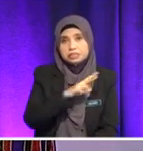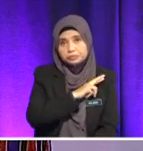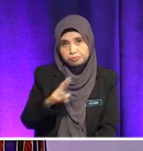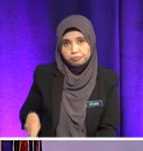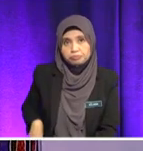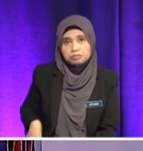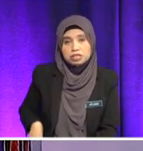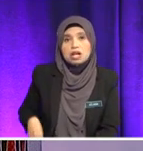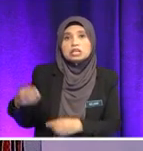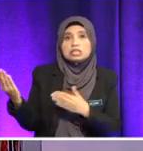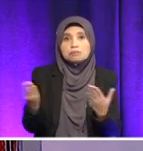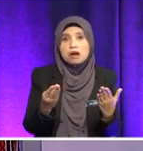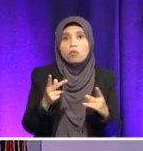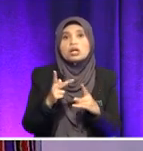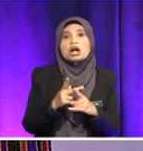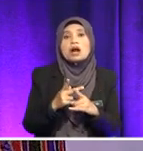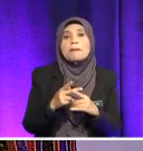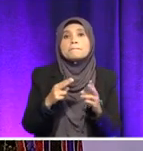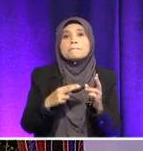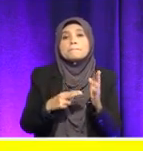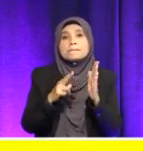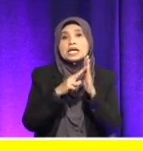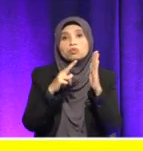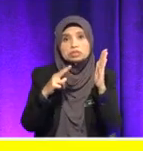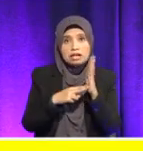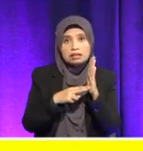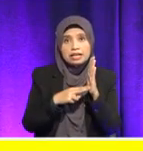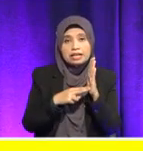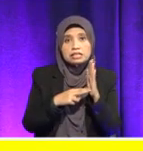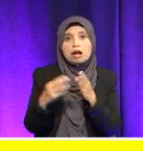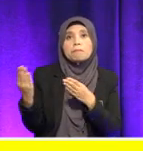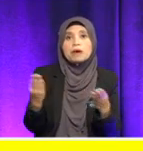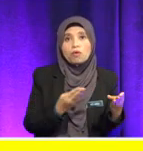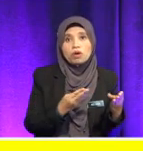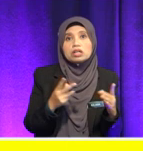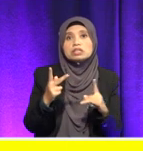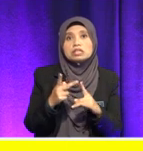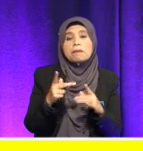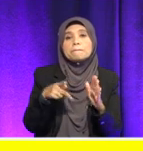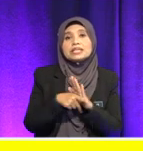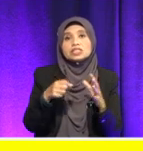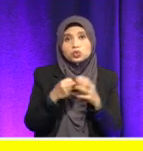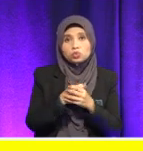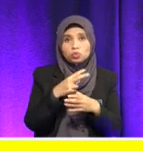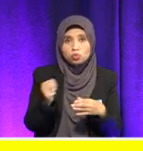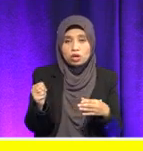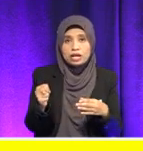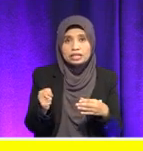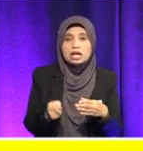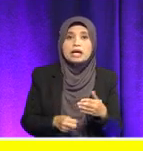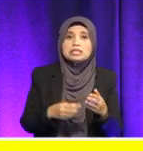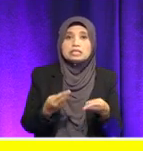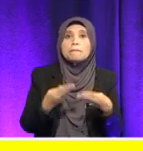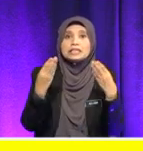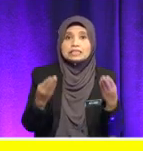dibawa ke majelis perundangan persekutuan raja-raja dan perkenan bawa ke majelis persekutuan dibentang dan dibahaskan dari